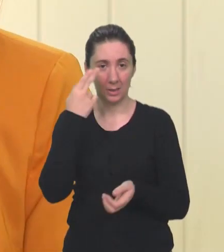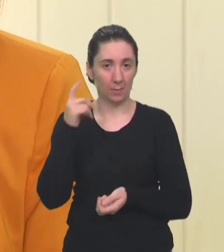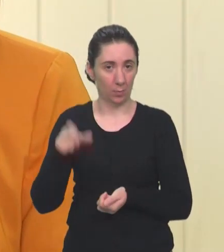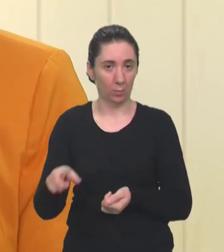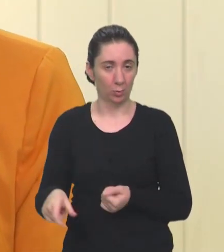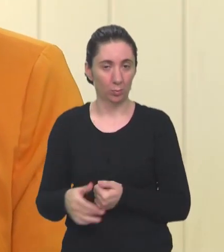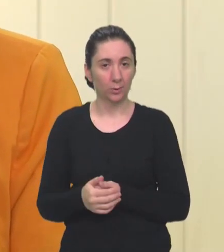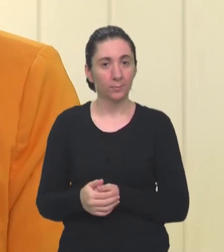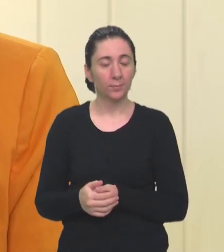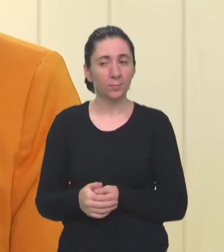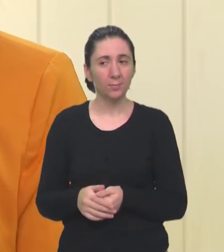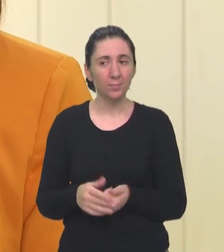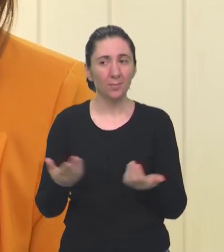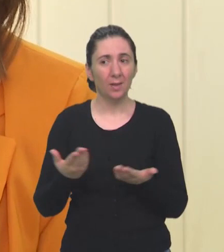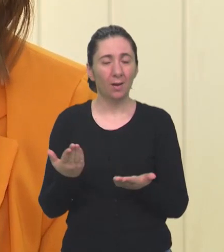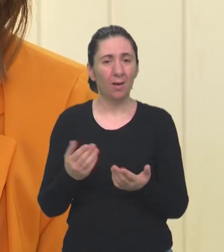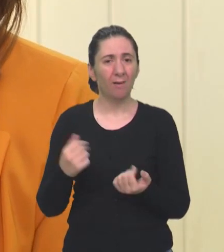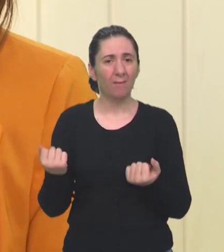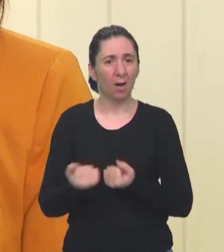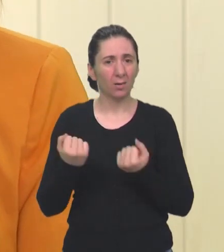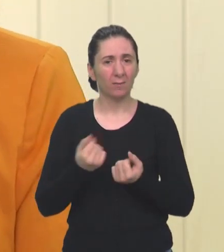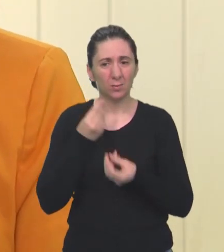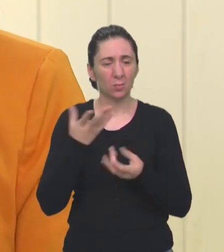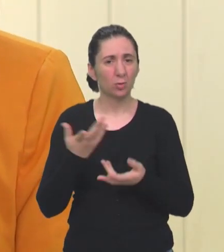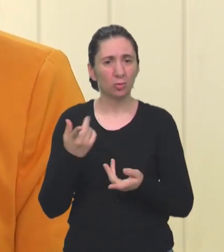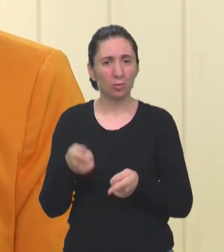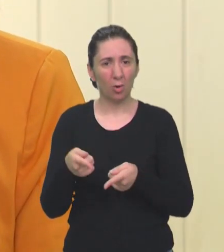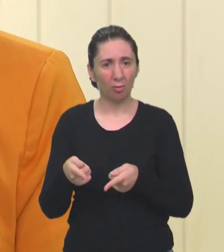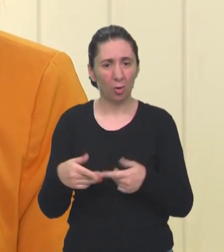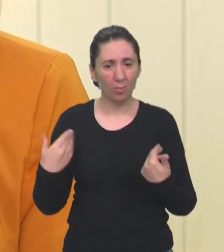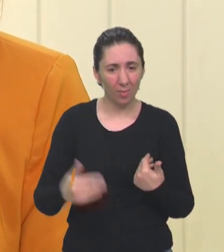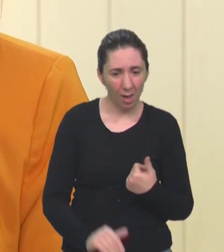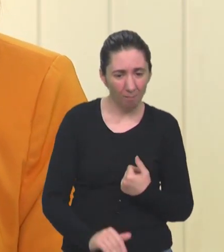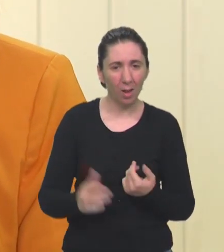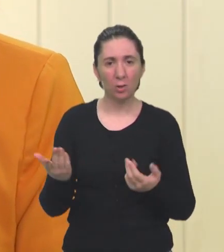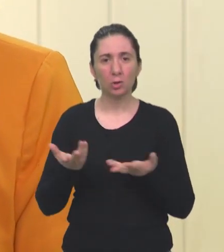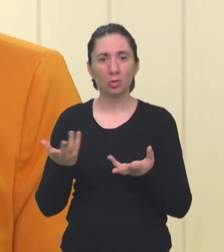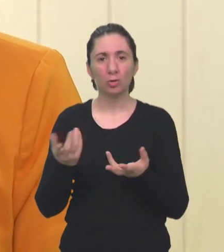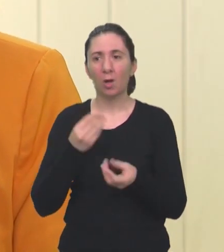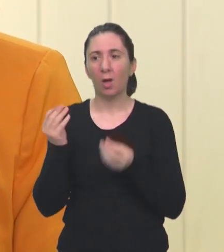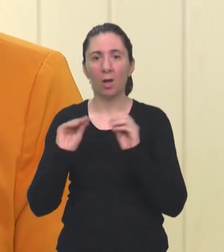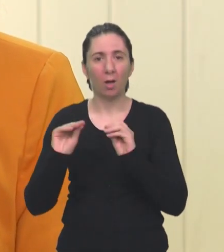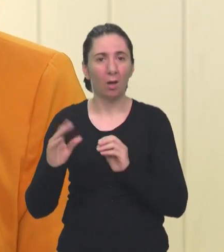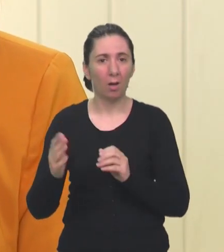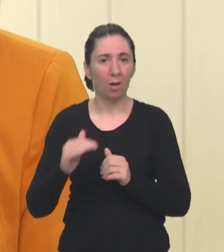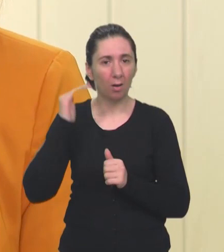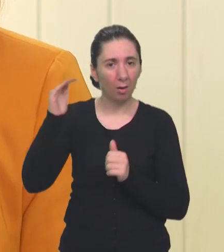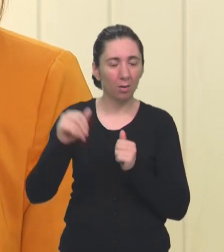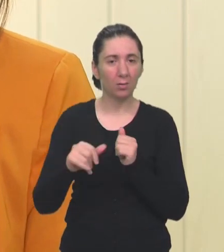slijepim osobama. O kakvim je konkretno aktivnostima riječ? Što se radi sa ovim najmlađima, što se točno radi sa